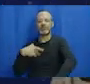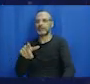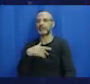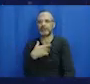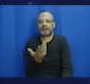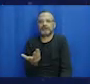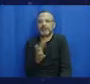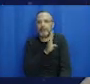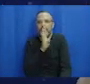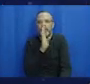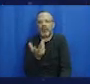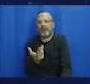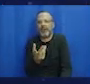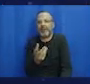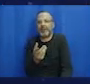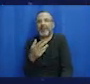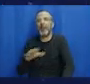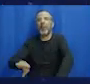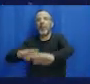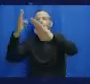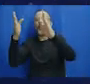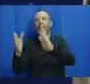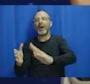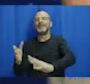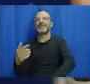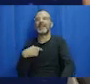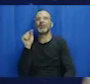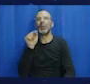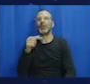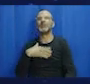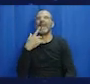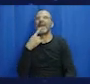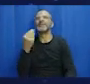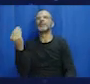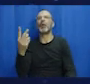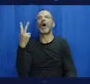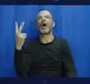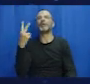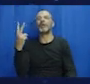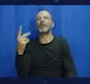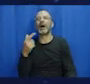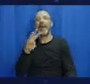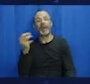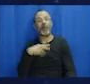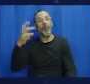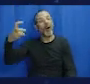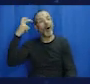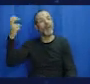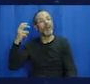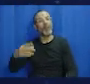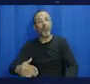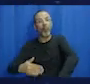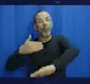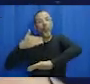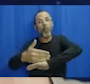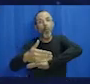انحطاط المؤسسات الإسرائيلية، انحطاط مؤسسات دعنا نقول. وهنا أود أن أقول أمر مهم جدا، هل نحن العرب نتأثر؟ طبيعة الحال